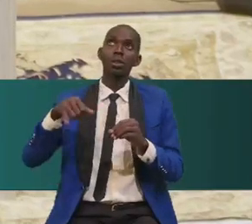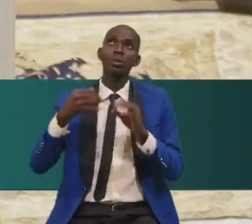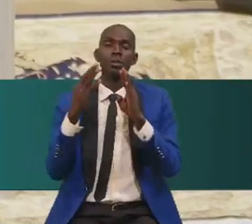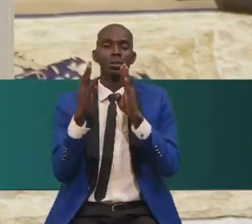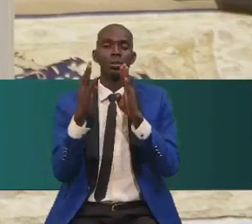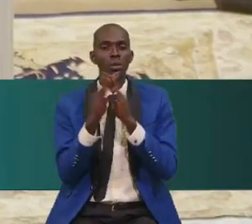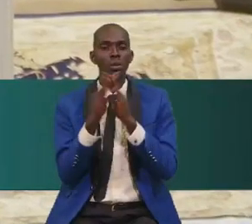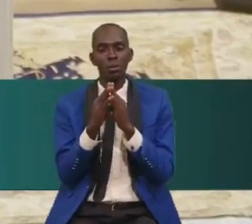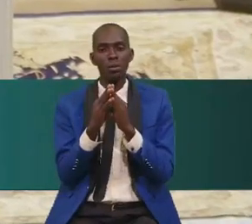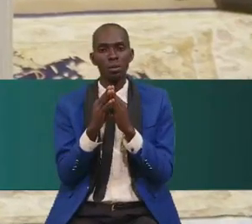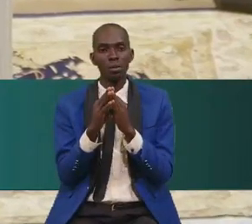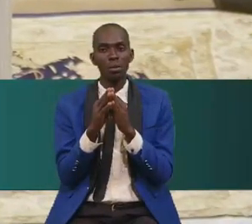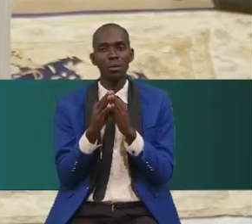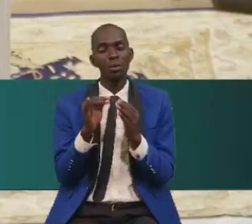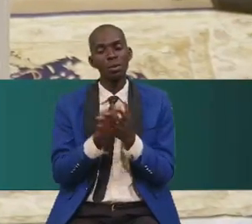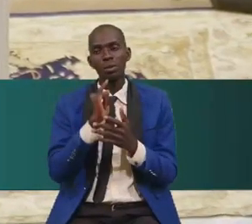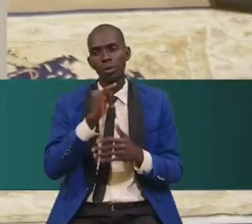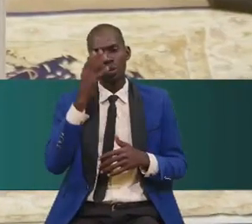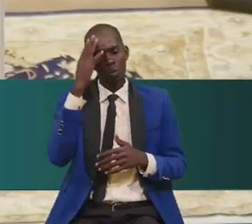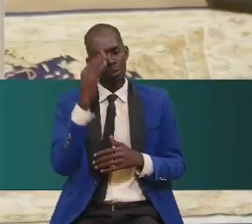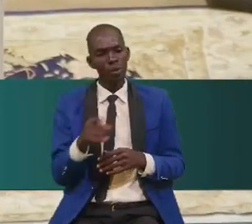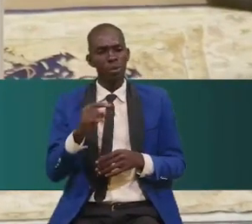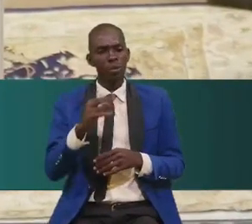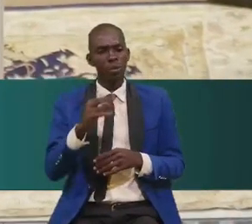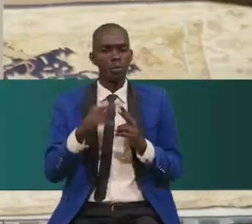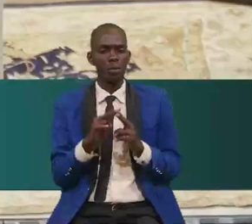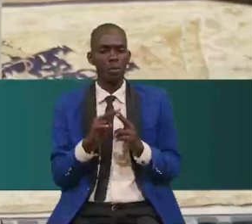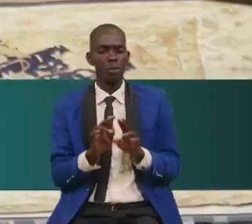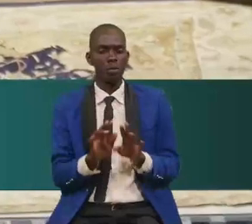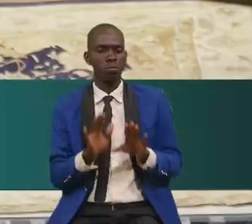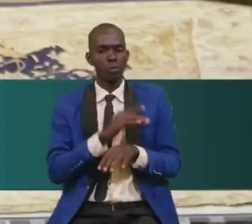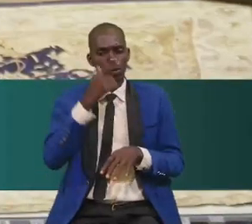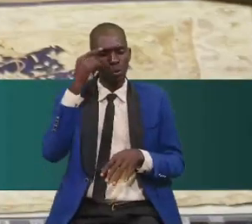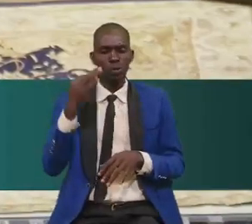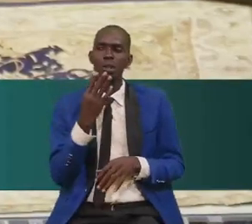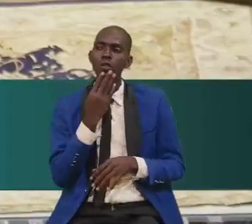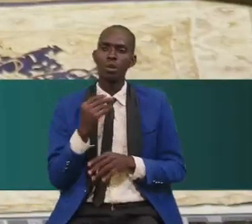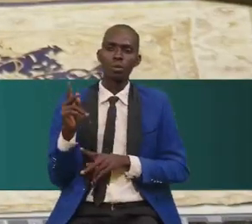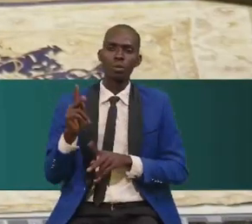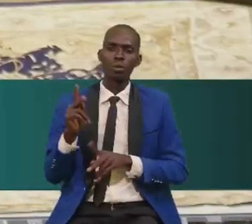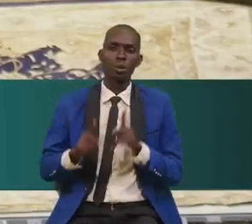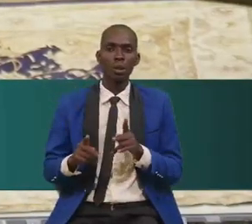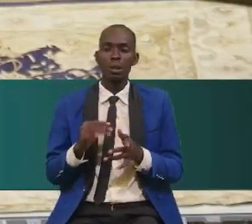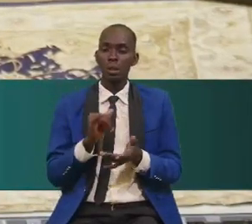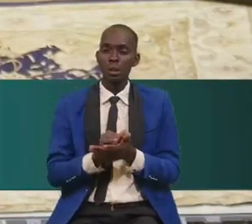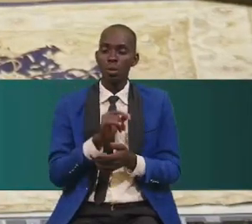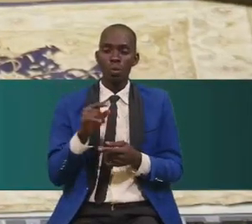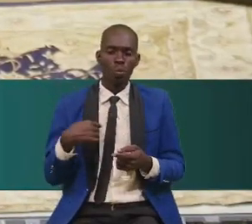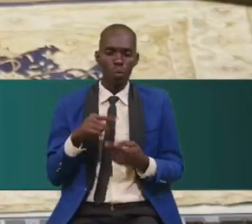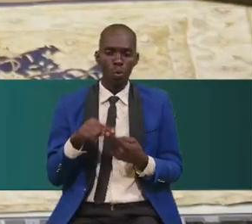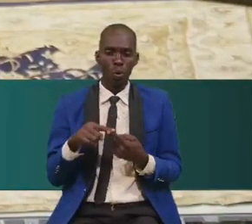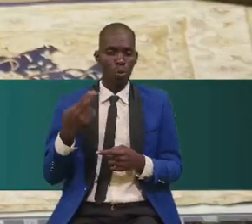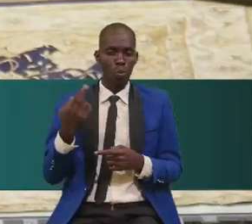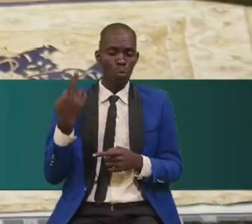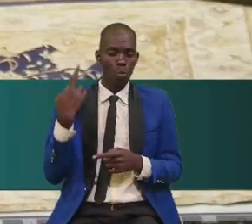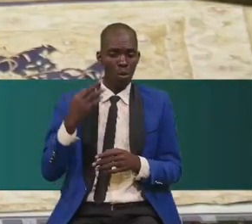C'est pourquoi ils étaient craintifs. Ils sont enfermés à cause des Juifs. Et on dit, vous craignez avant et vous